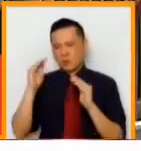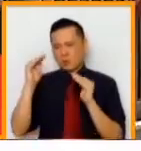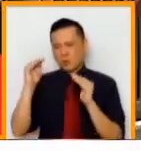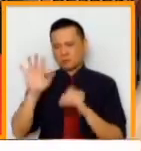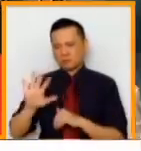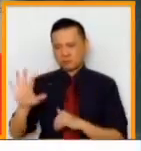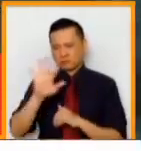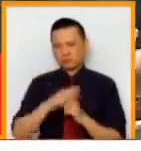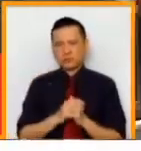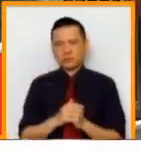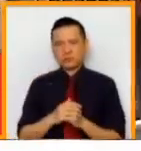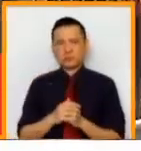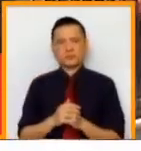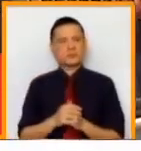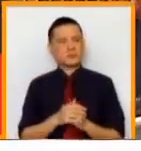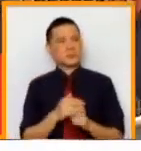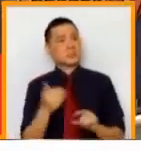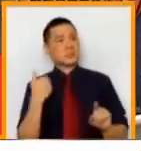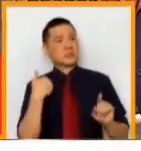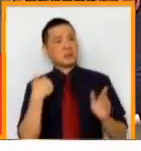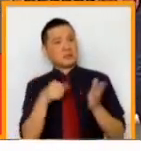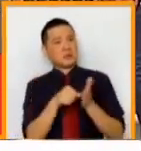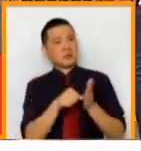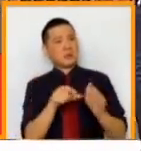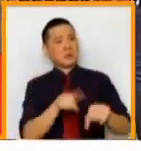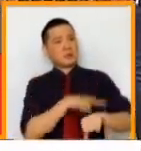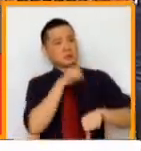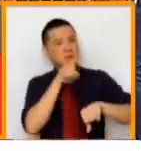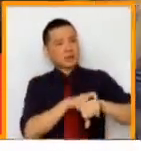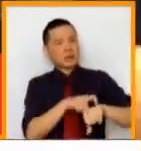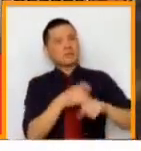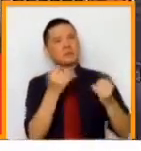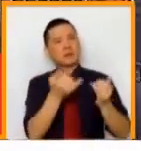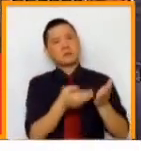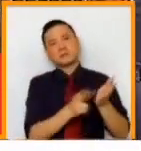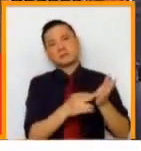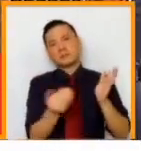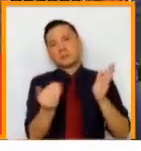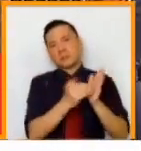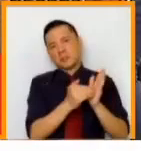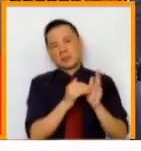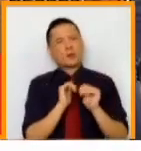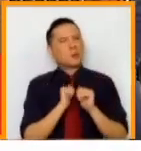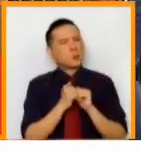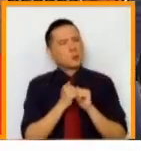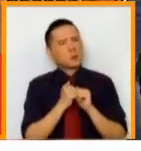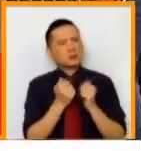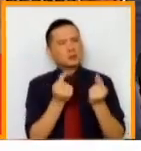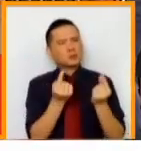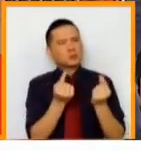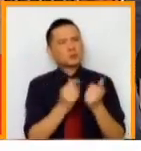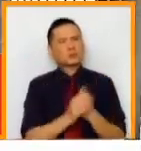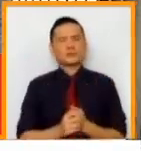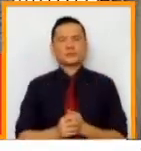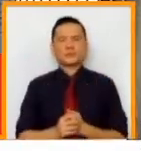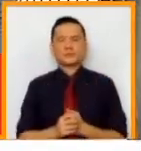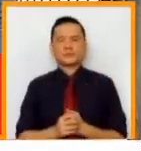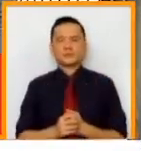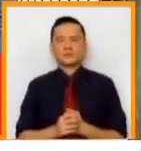pa nakaboto, matagal na, no? Pero gusto ulit magparehistro. Anong gagawin daw nila? Yung